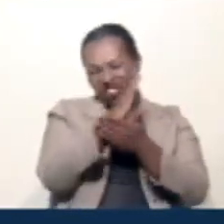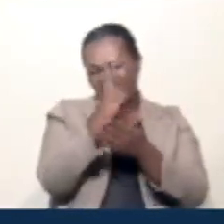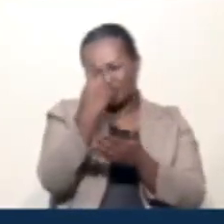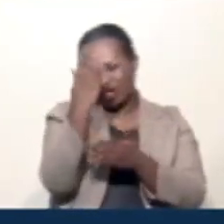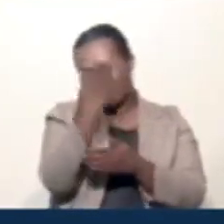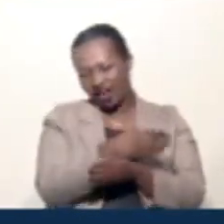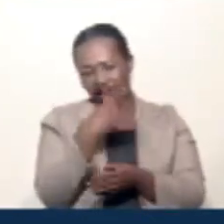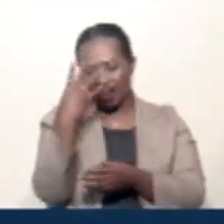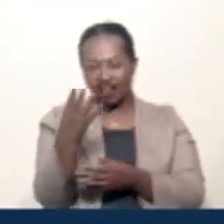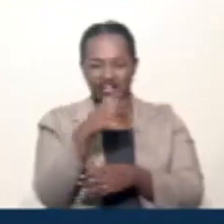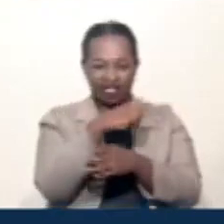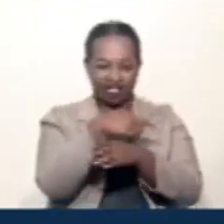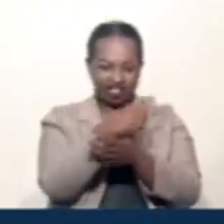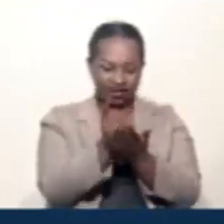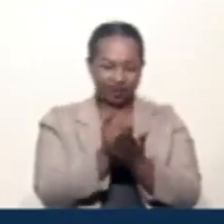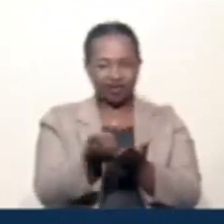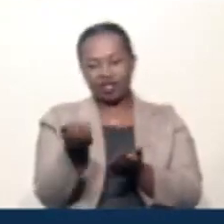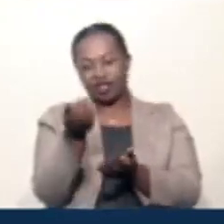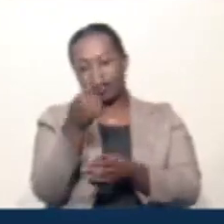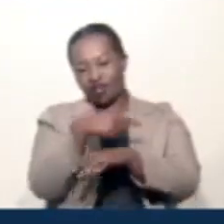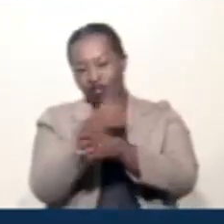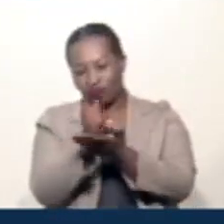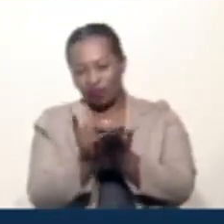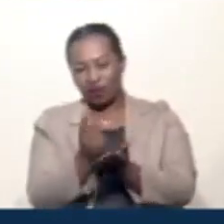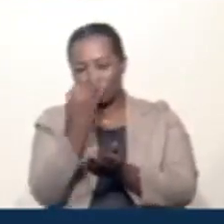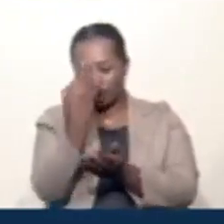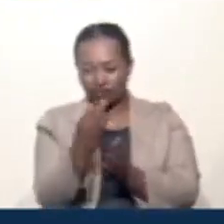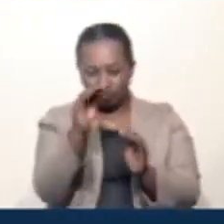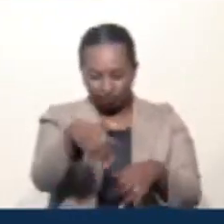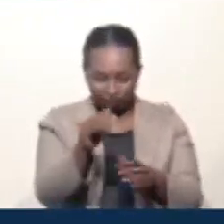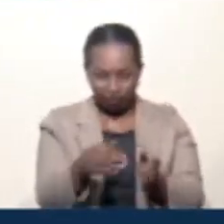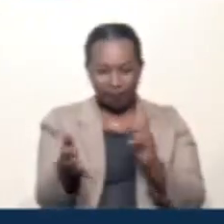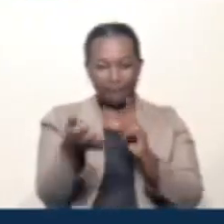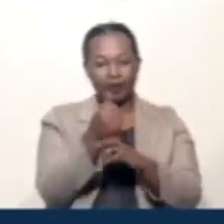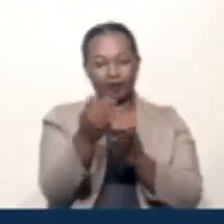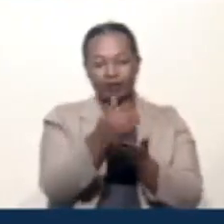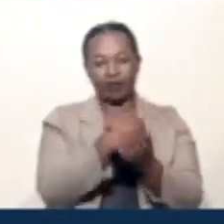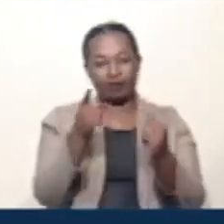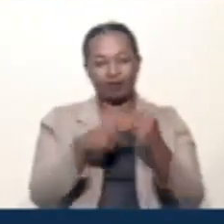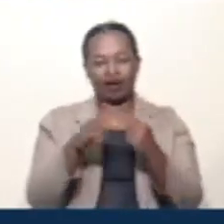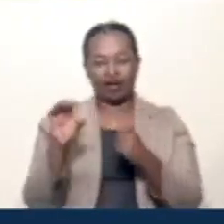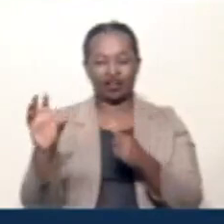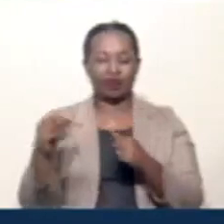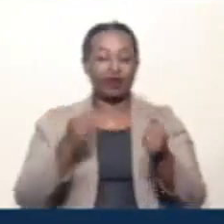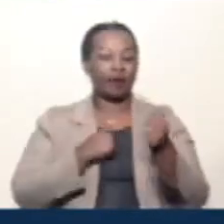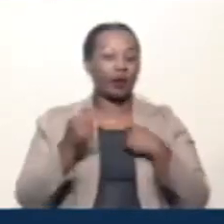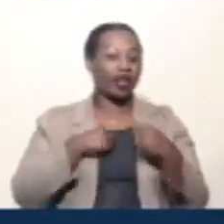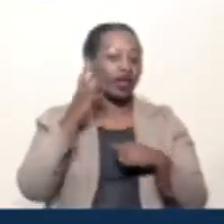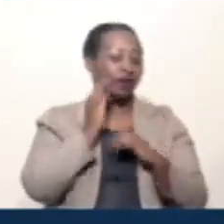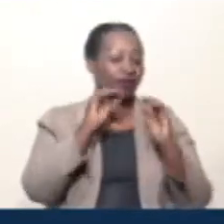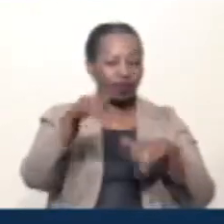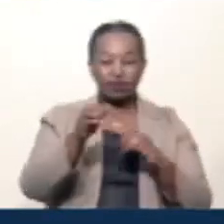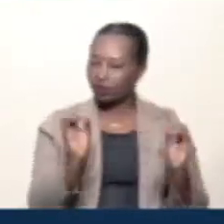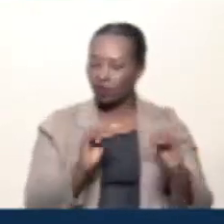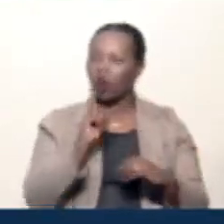muraho ibiro bitatu mbiteye, nzaruraho ibiro 600. Kubera ko mu Rwanda batari bamenyereye ko amasaro mu gihugu ahingwa